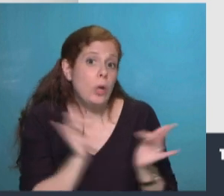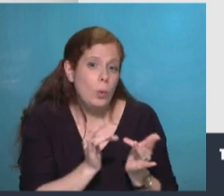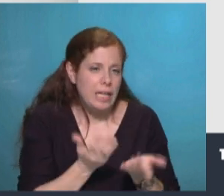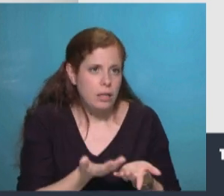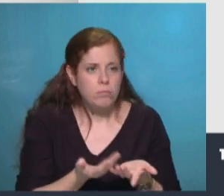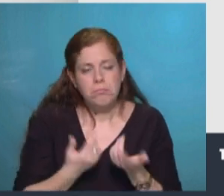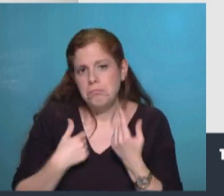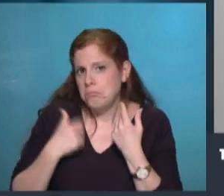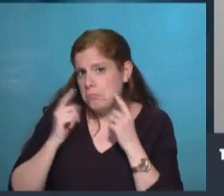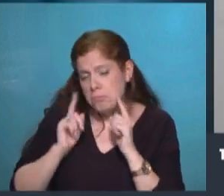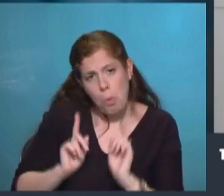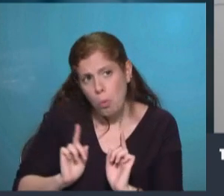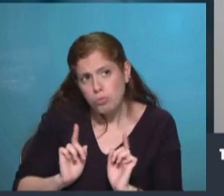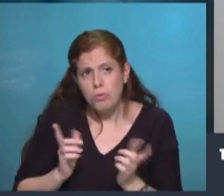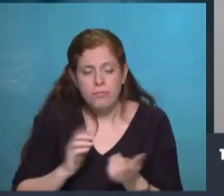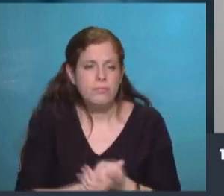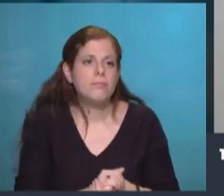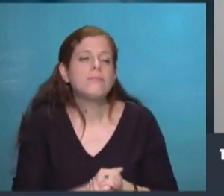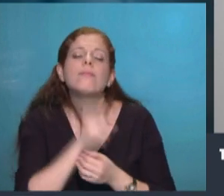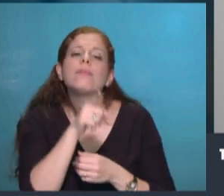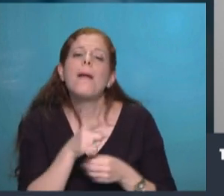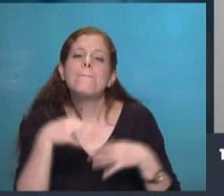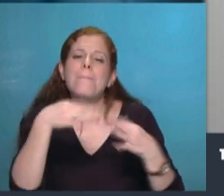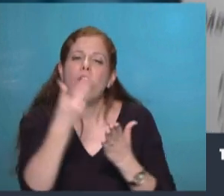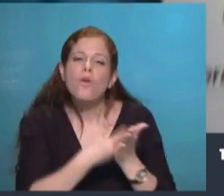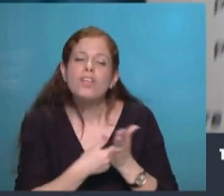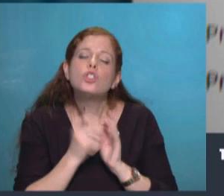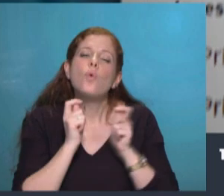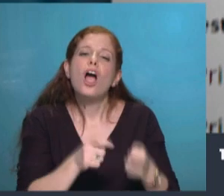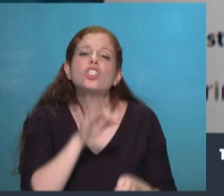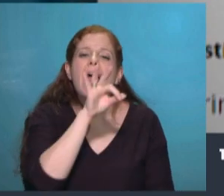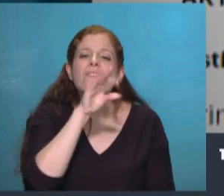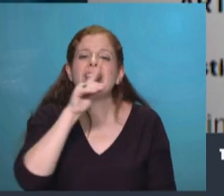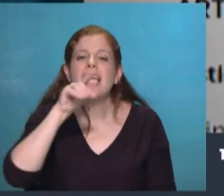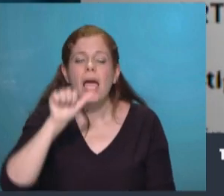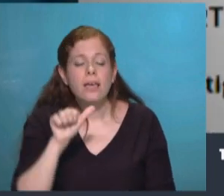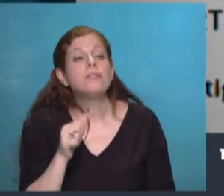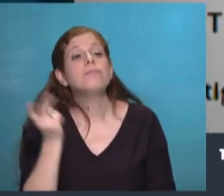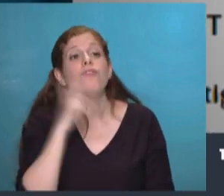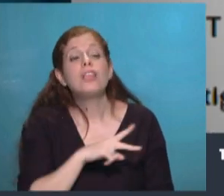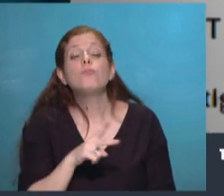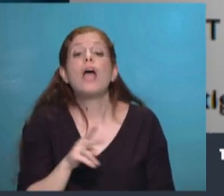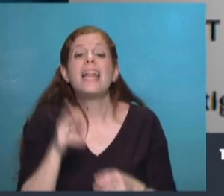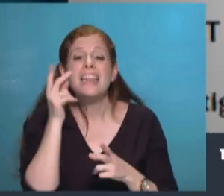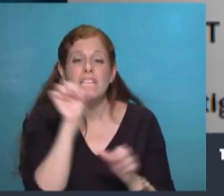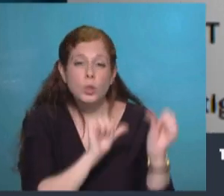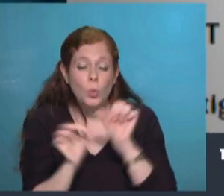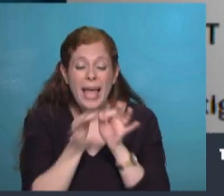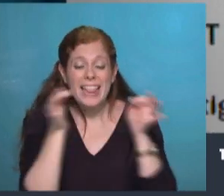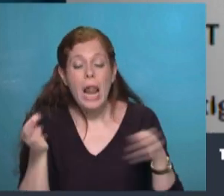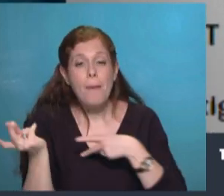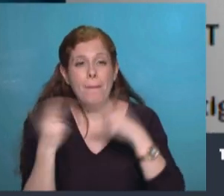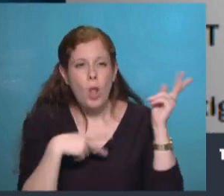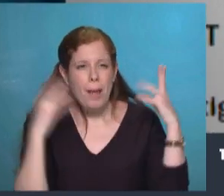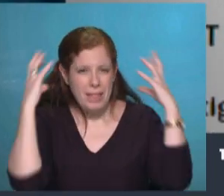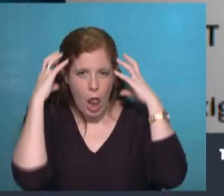איך, אבל צריך להתאמץ. מהטופס הזה שהוגש ל-FDA, עולה כי הניסוי החל בבית החולים תל השומר, והחברה ביקשה גם אישור